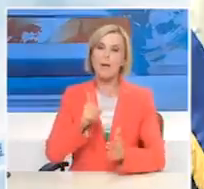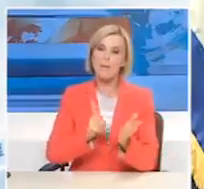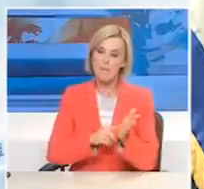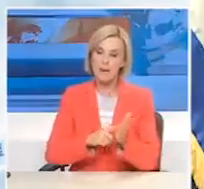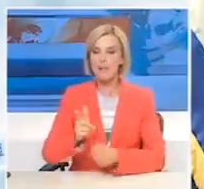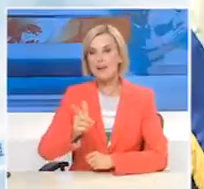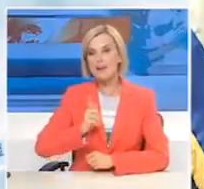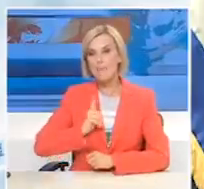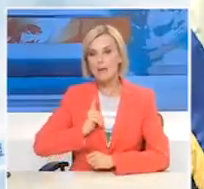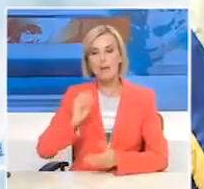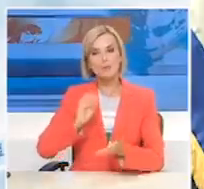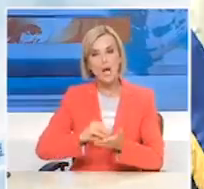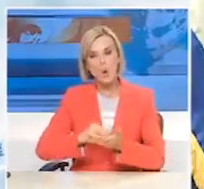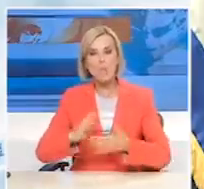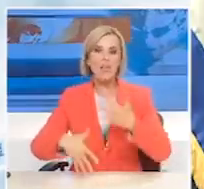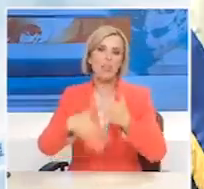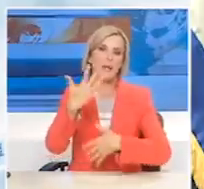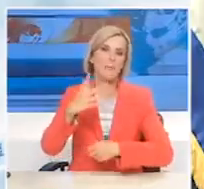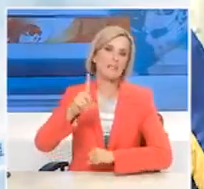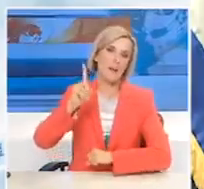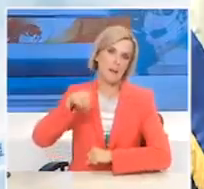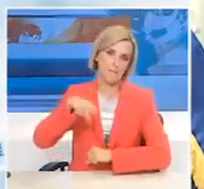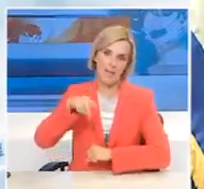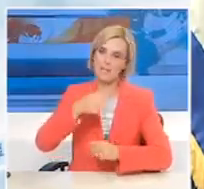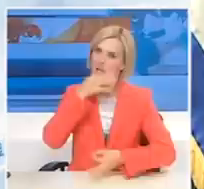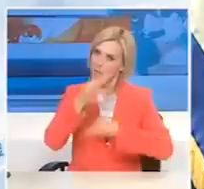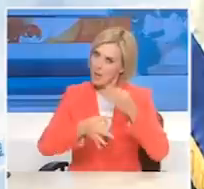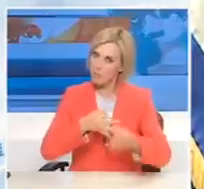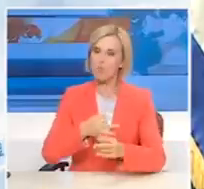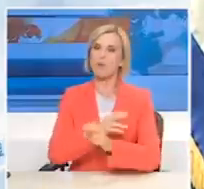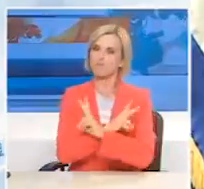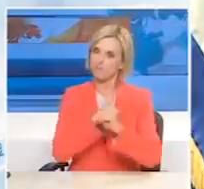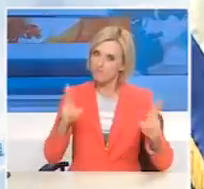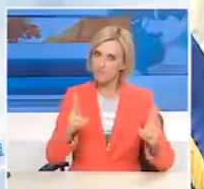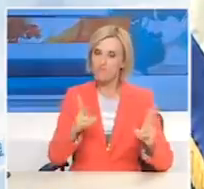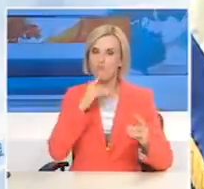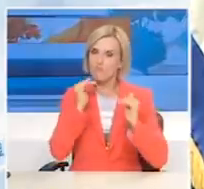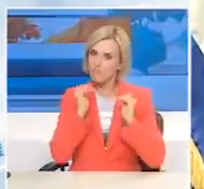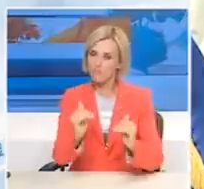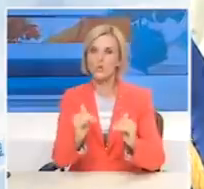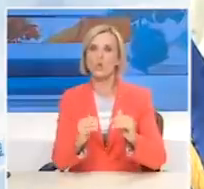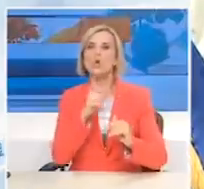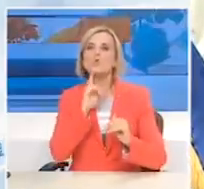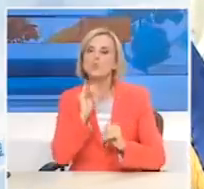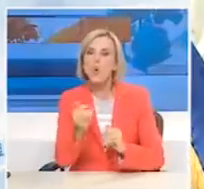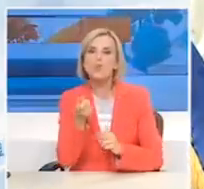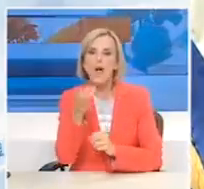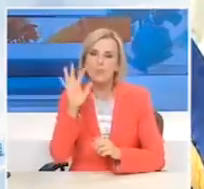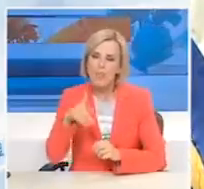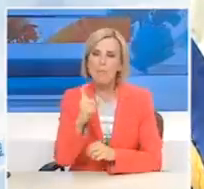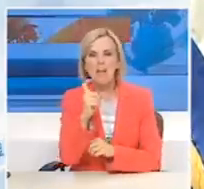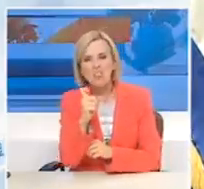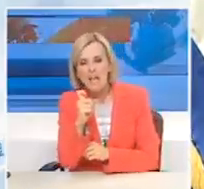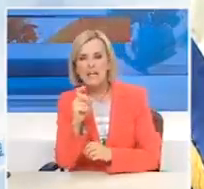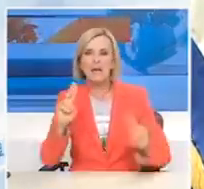περιμένουμε τουλάχιστον 10 με 15 μέρες για να πούμε με βεβαιότητα ότι αυτό εξακολουθεί να παραμένει το ίδιο και φυσικά αυτό εξαρτάται και από τη